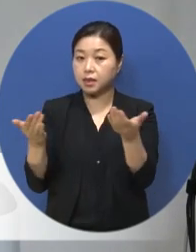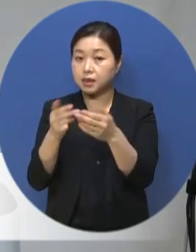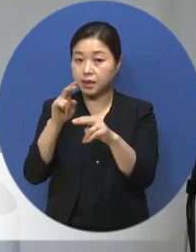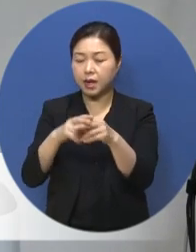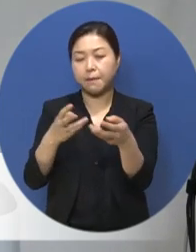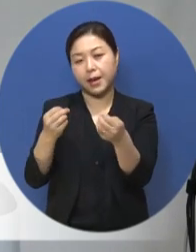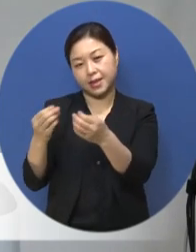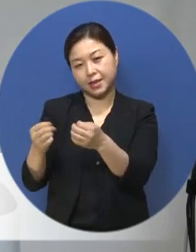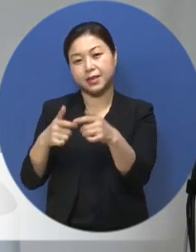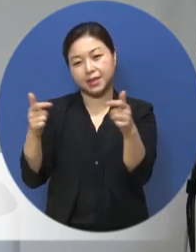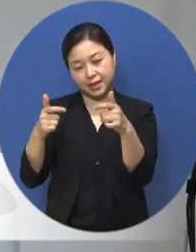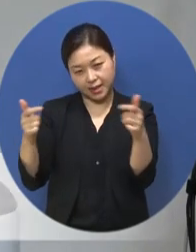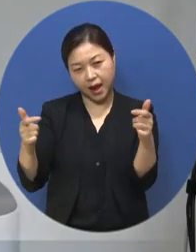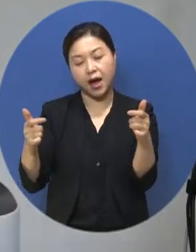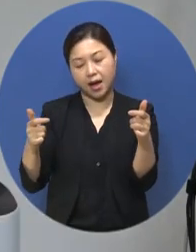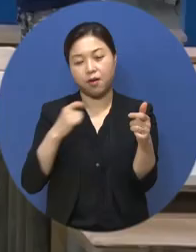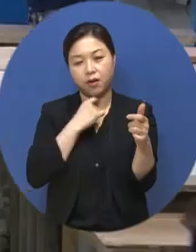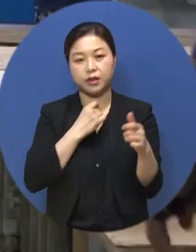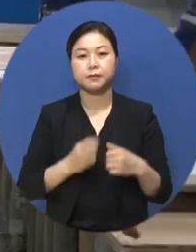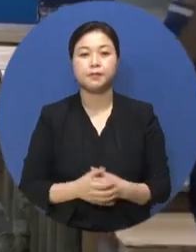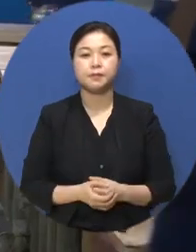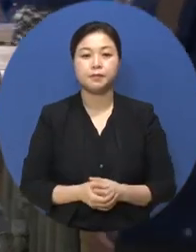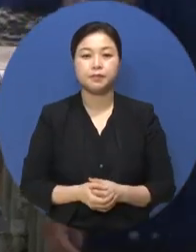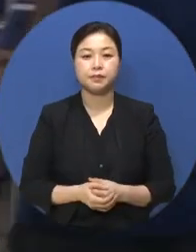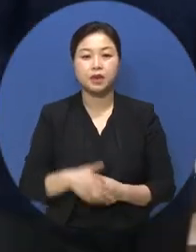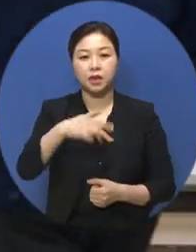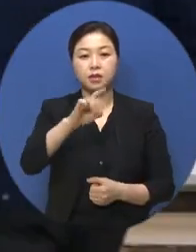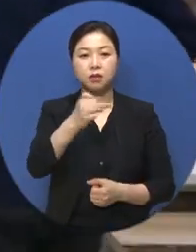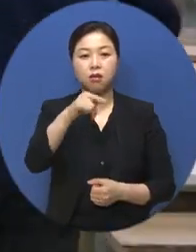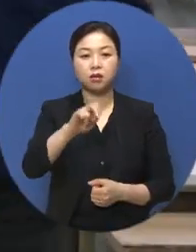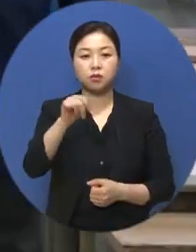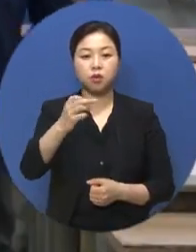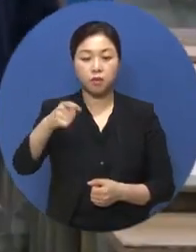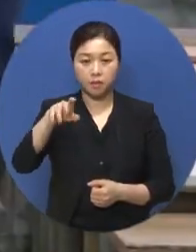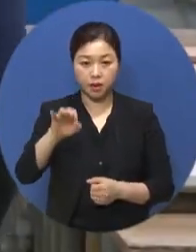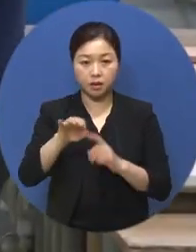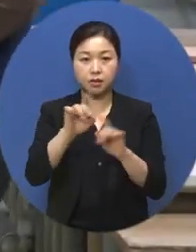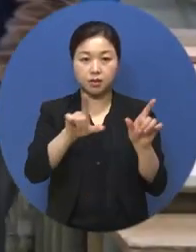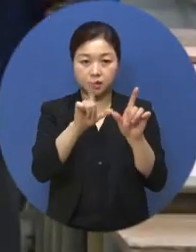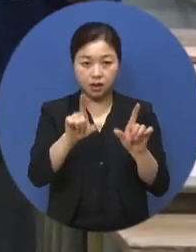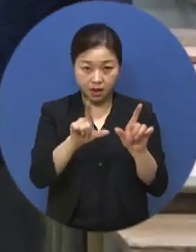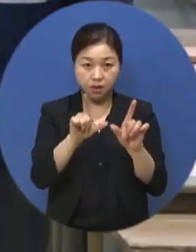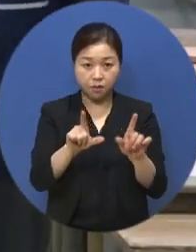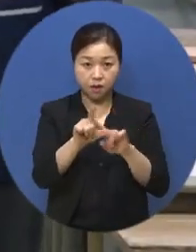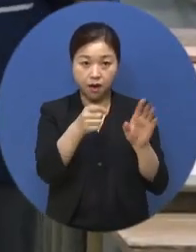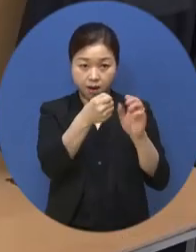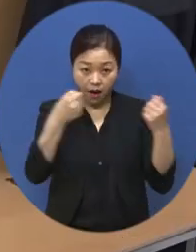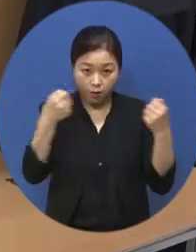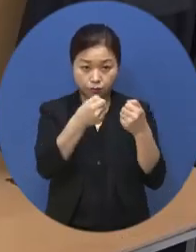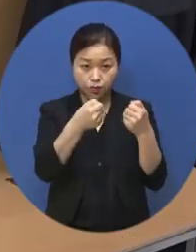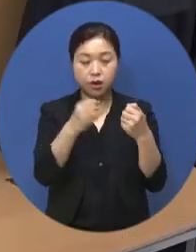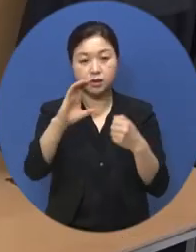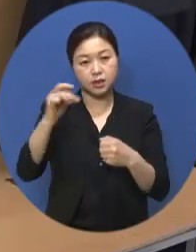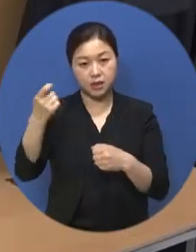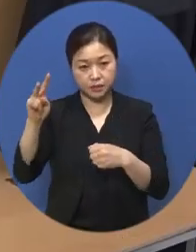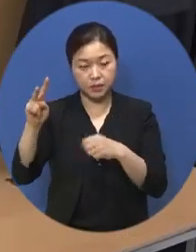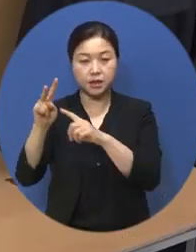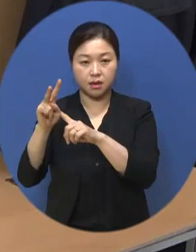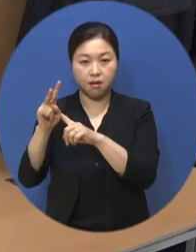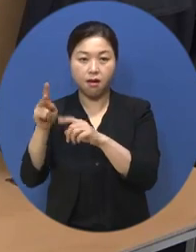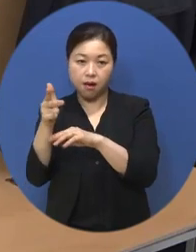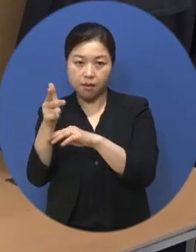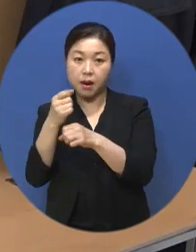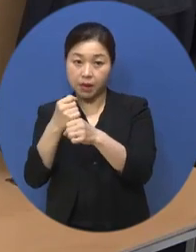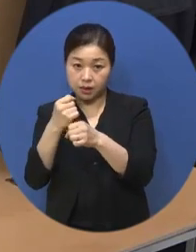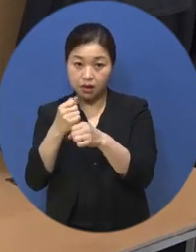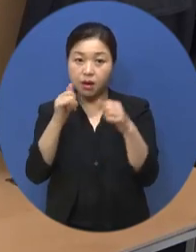많이 늘어날 수 있으면 좋겠습니다. 청운공방은 생활가구, CCTV 카메라 등을 제작하며 사회적